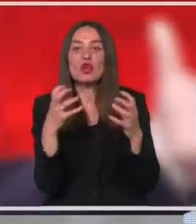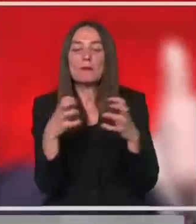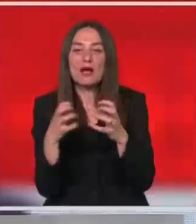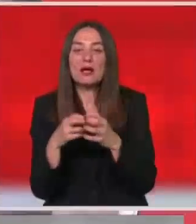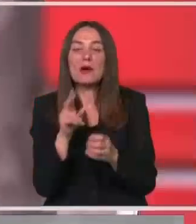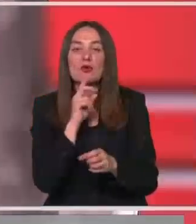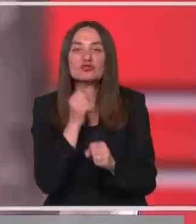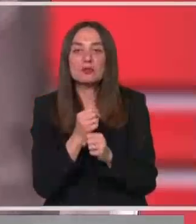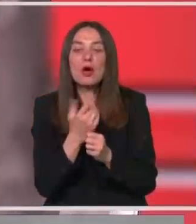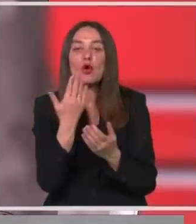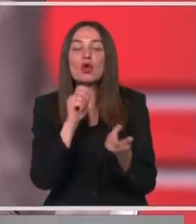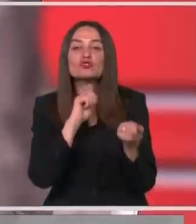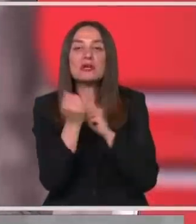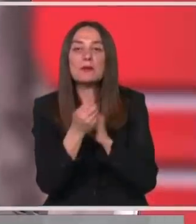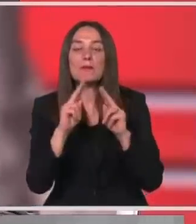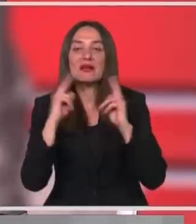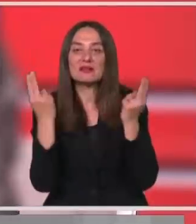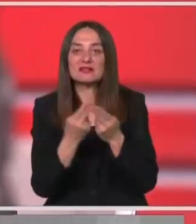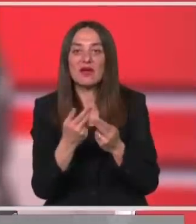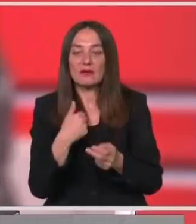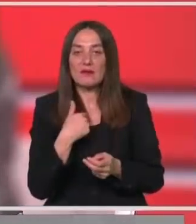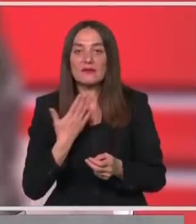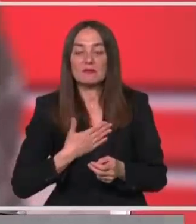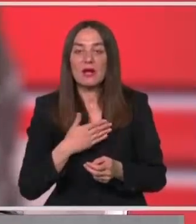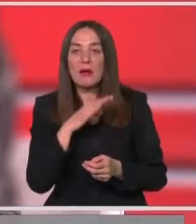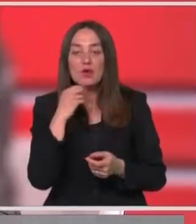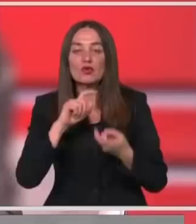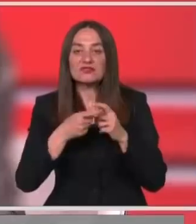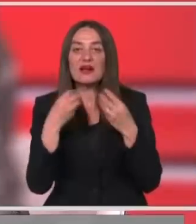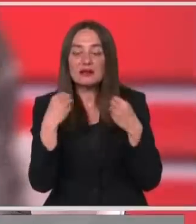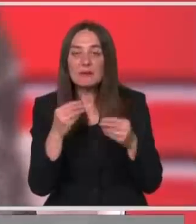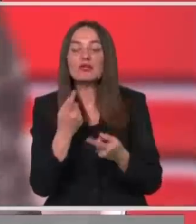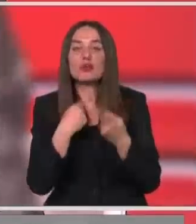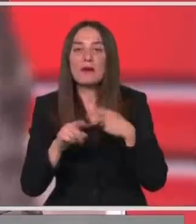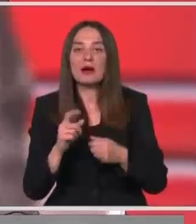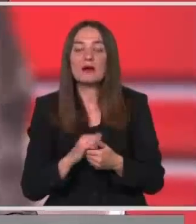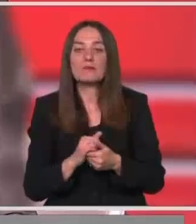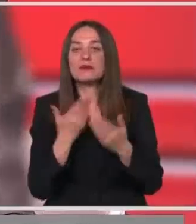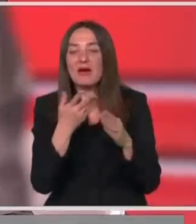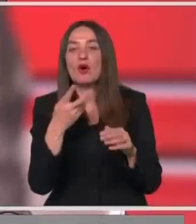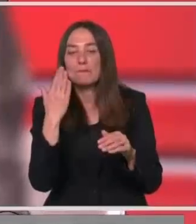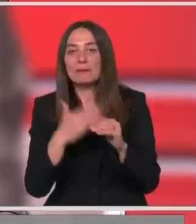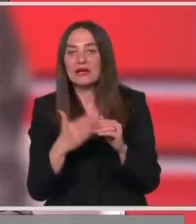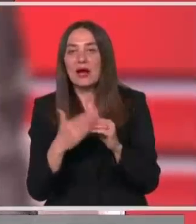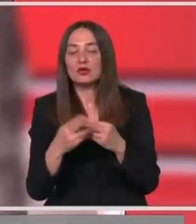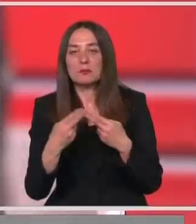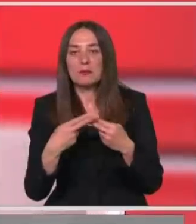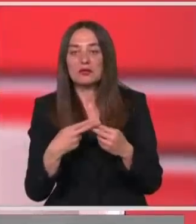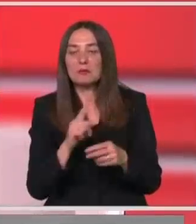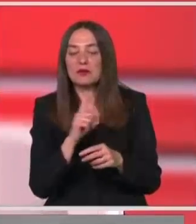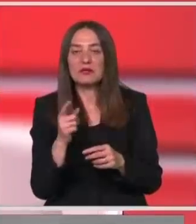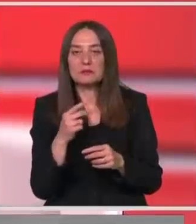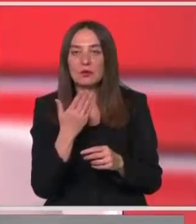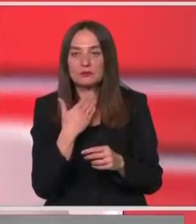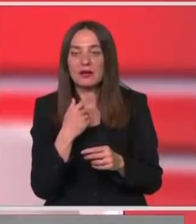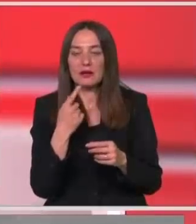bavi. Koliko će se promeniti svet? Dakle, ja sam htjela o mnogo stvari da pričamo, ali evo, pri kraju smo. Nismo stigli. Dakle,